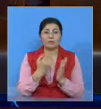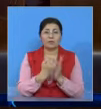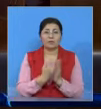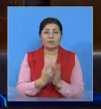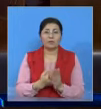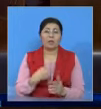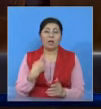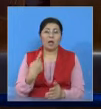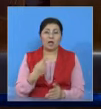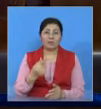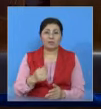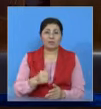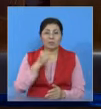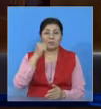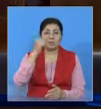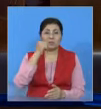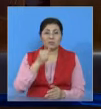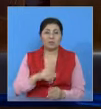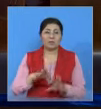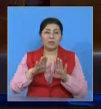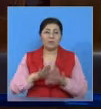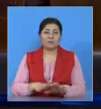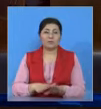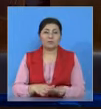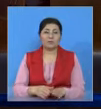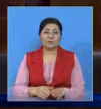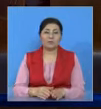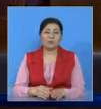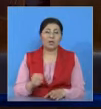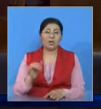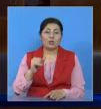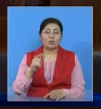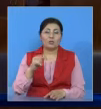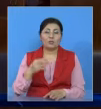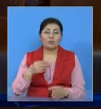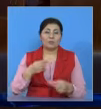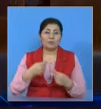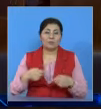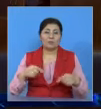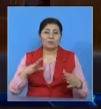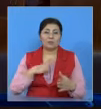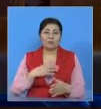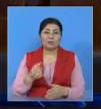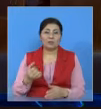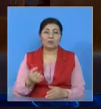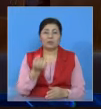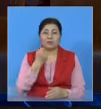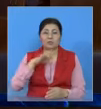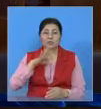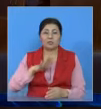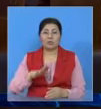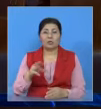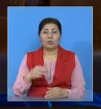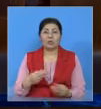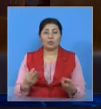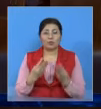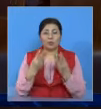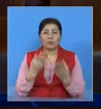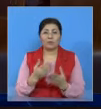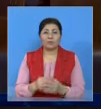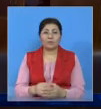течение месяца-полутора мы оставшиеся субсидии полностью выплатим. Касательно дизельного топлива также проблем не было.